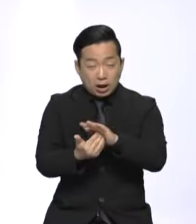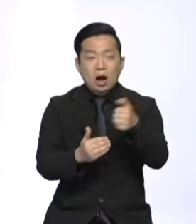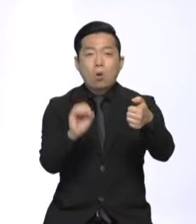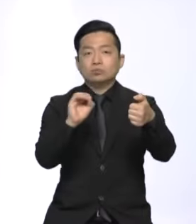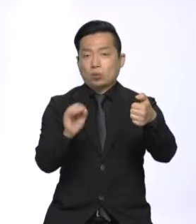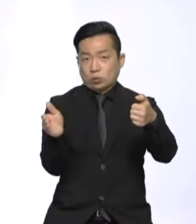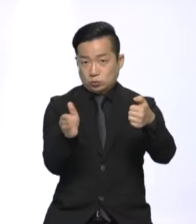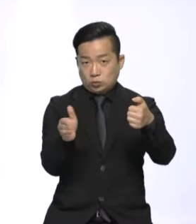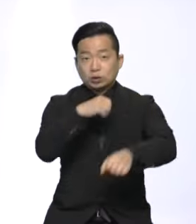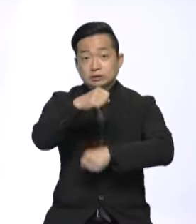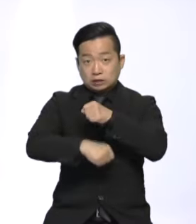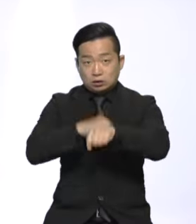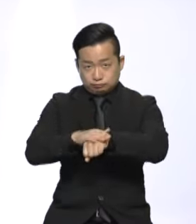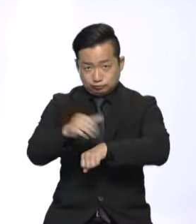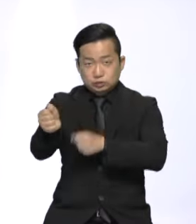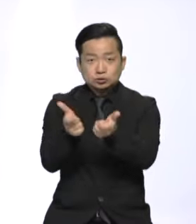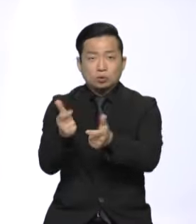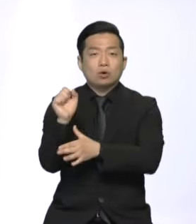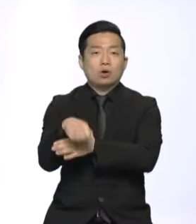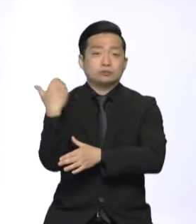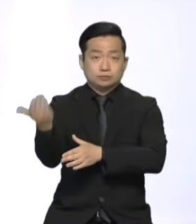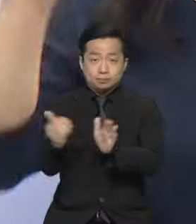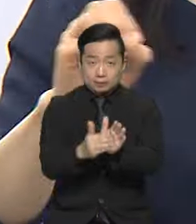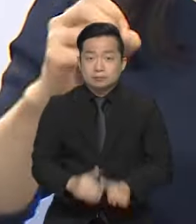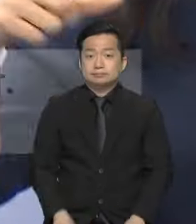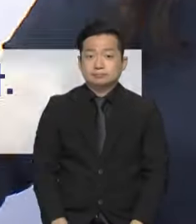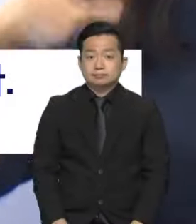절반까지 자율적으로 조정할 수 있도록 했습니다.